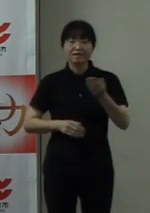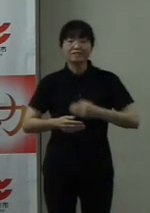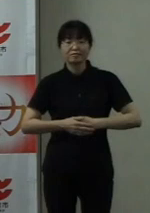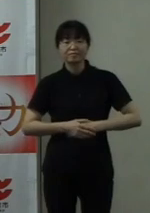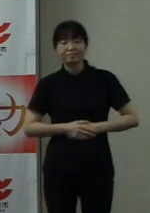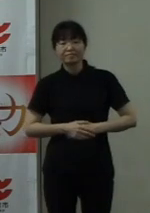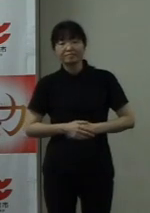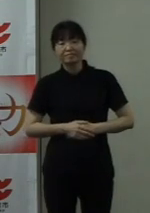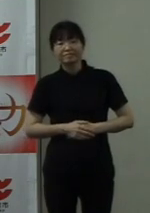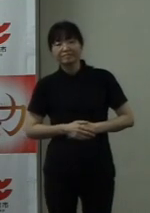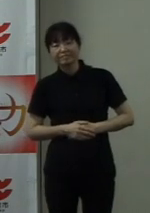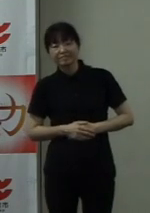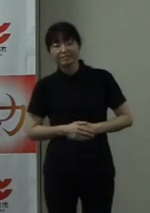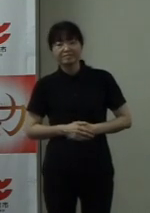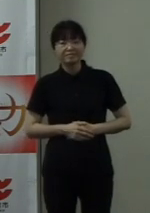ぞ。